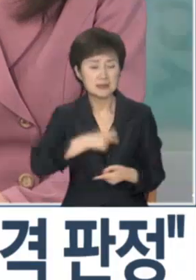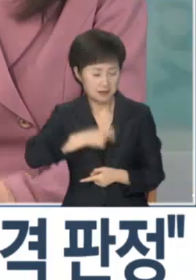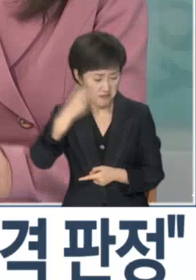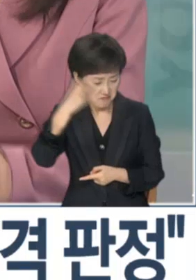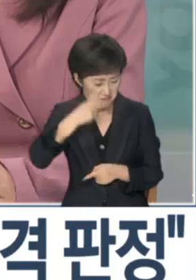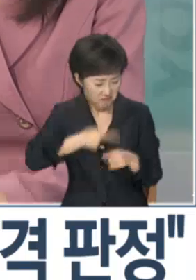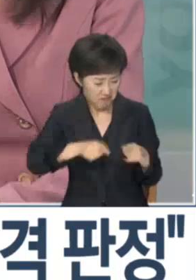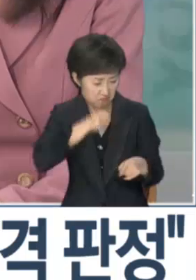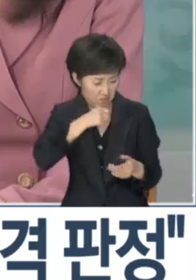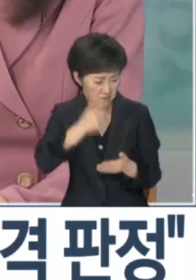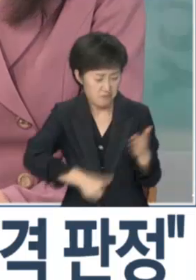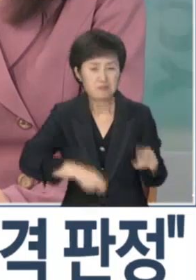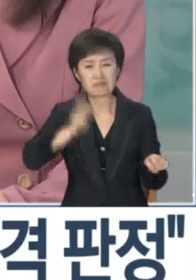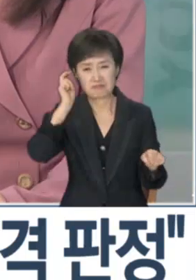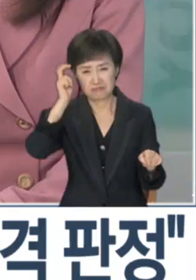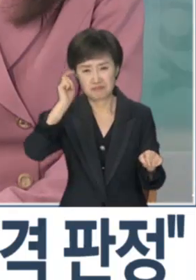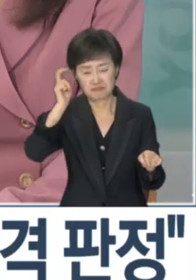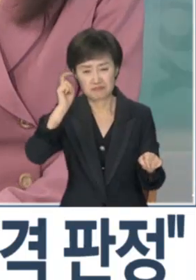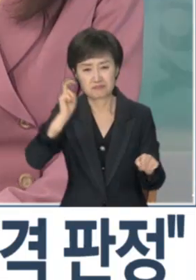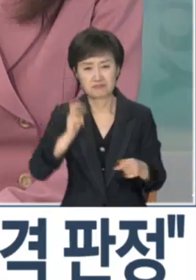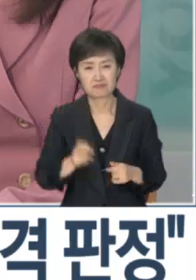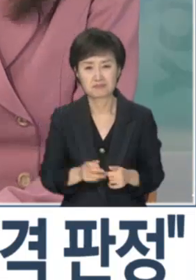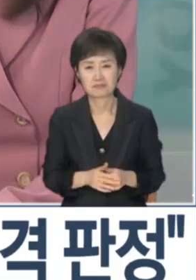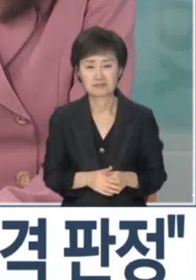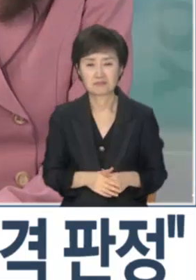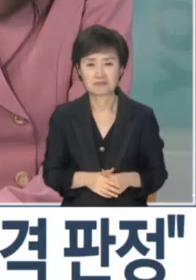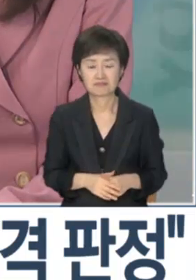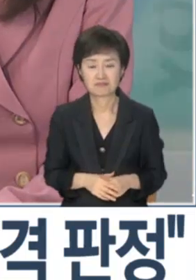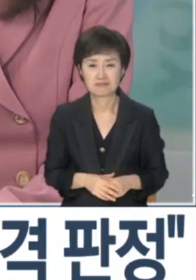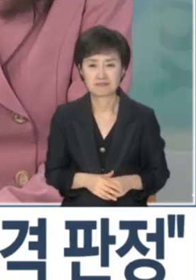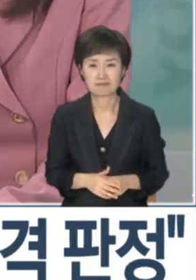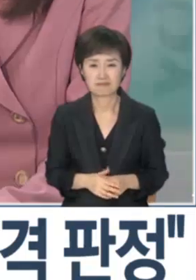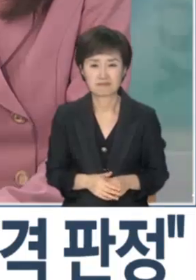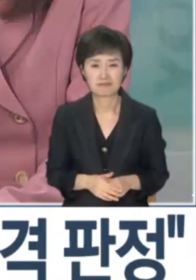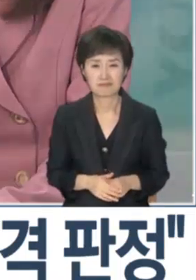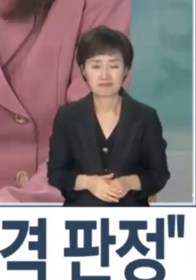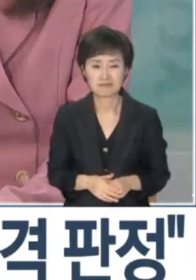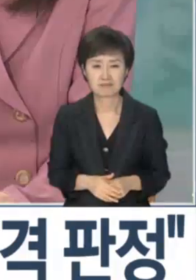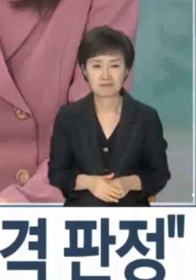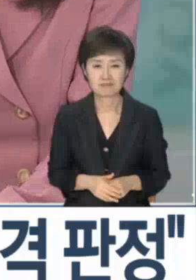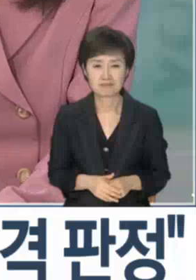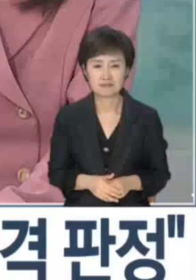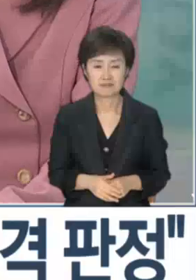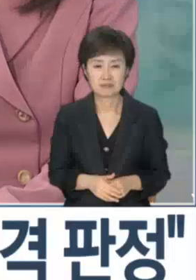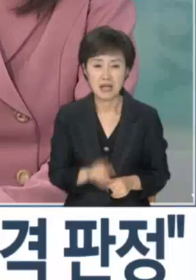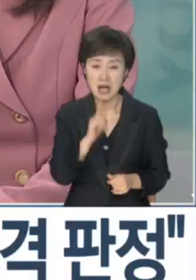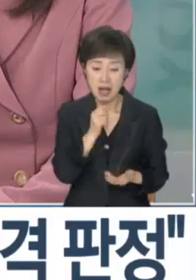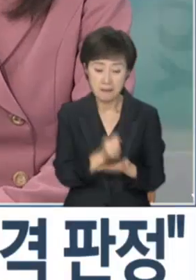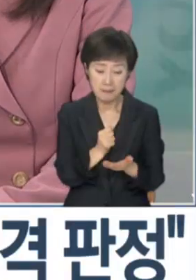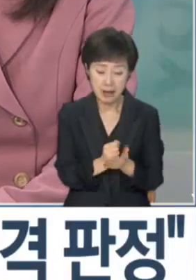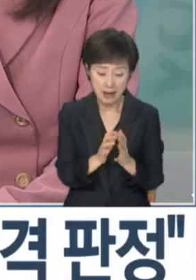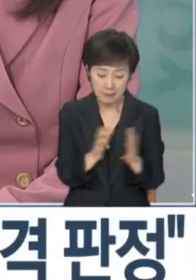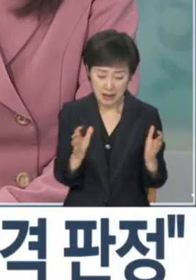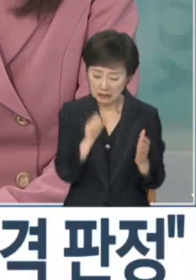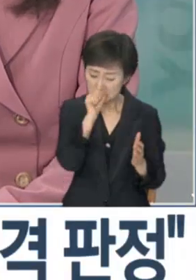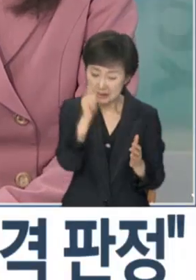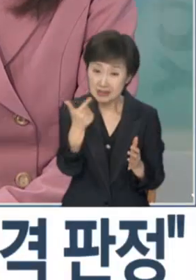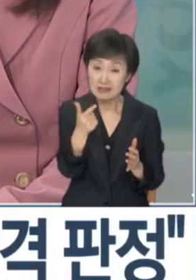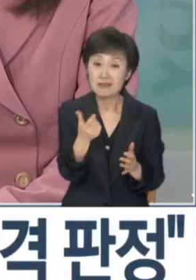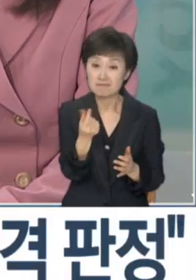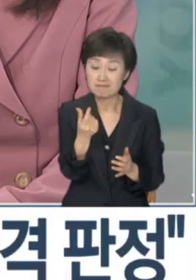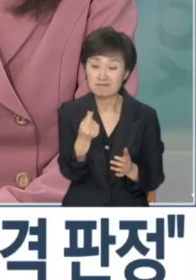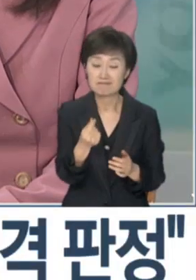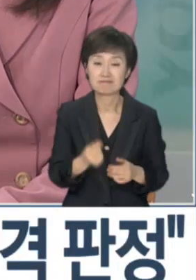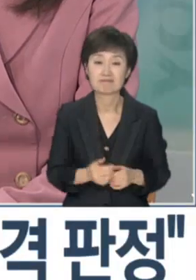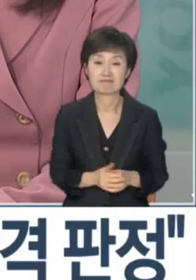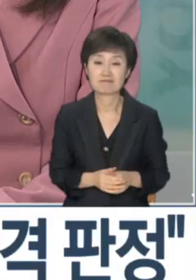또 부적절하다라고 평가하고 있다라는 부분도 좀 말씀을 드려야겠습니다. 네, 시기 자체도 이럴 뿐더러 이렇게 논란이 일만한 상황은 아니다라는 맥락의